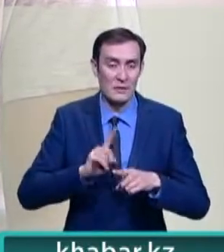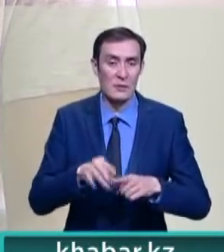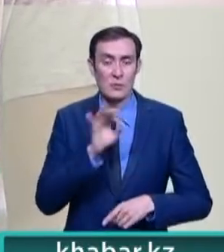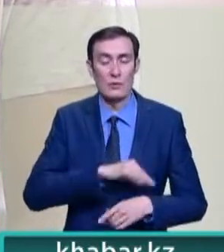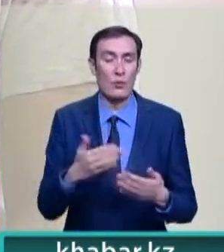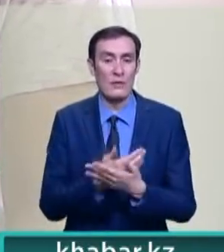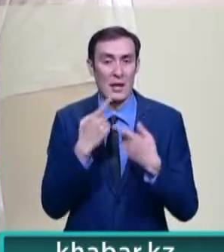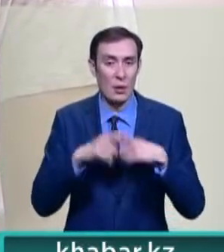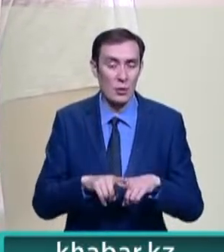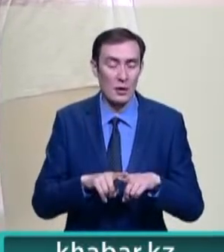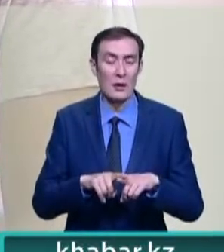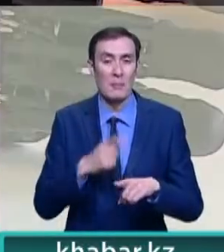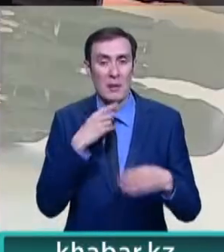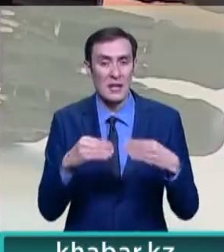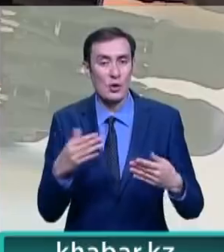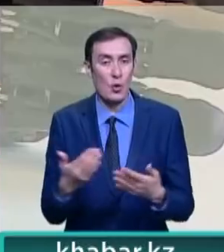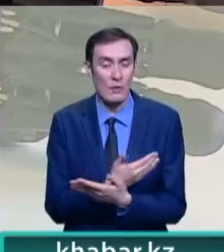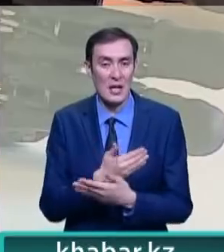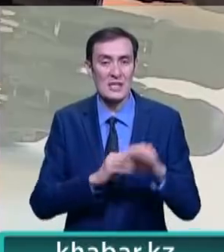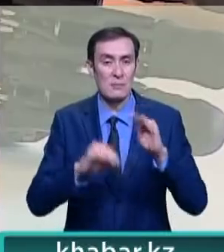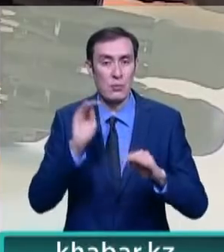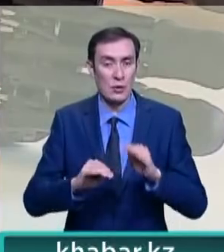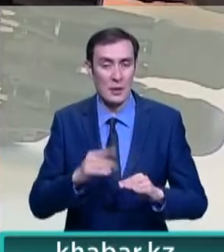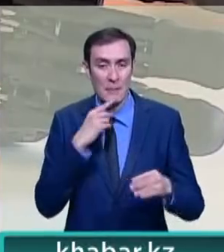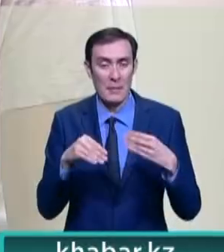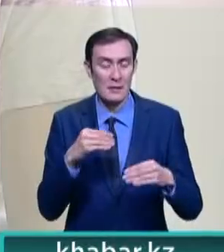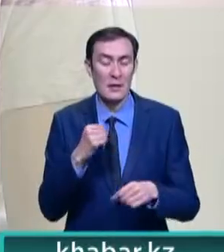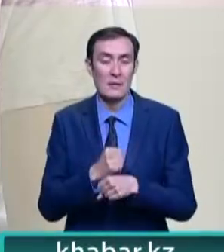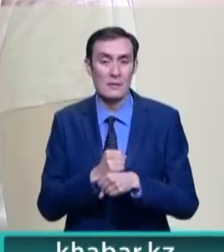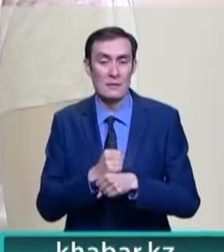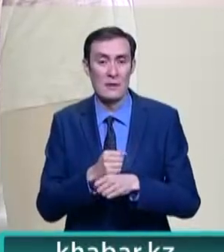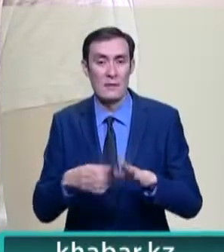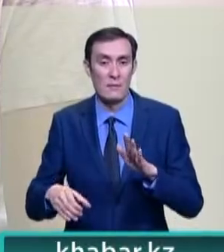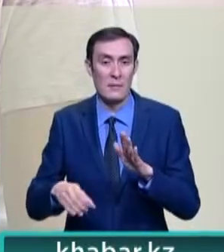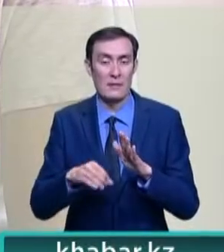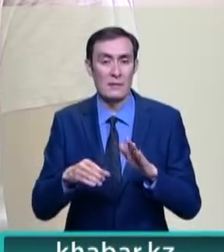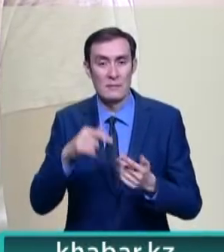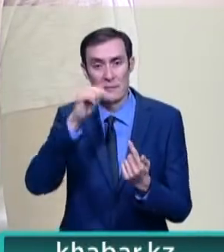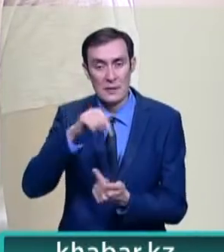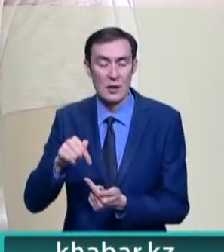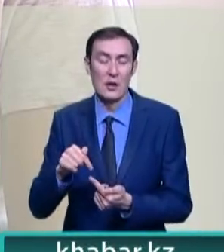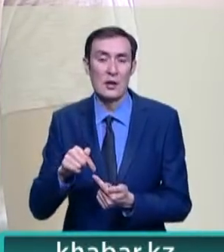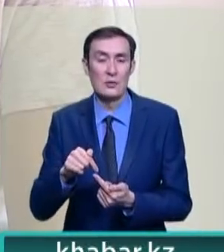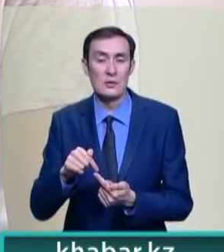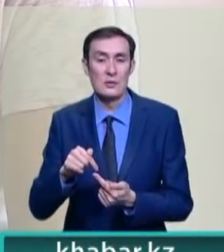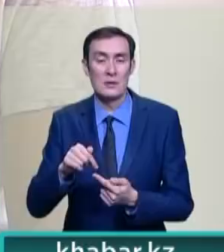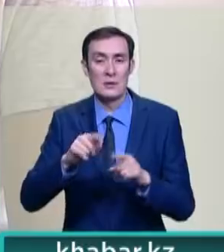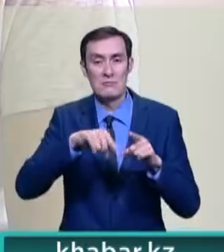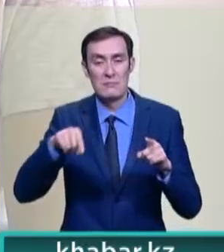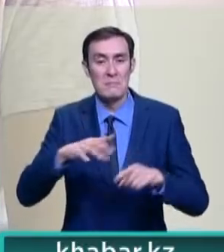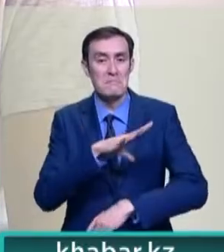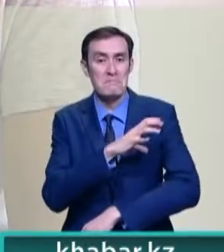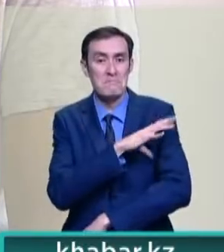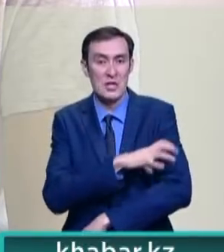технологии, используется углеволокно для сборки протеза. Управляется протез путем считывания электромиографических импульсов с мышц, то